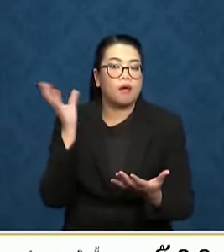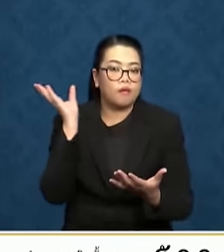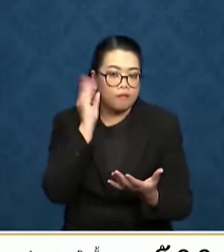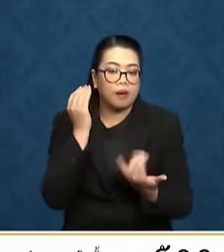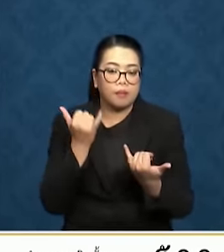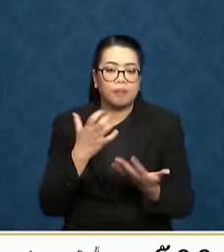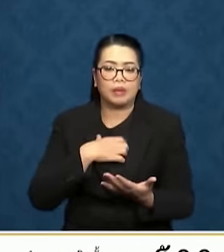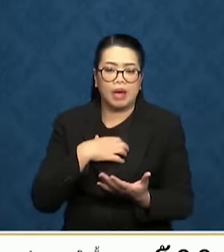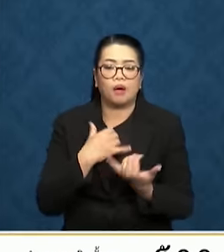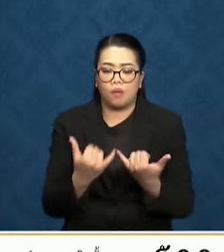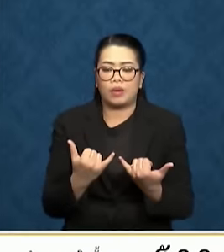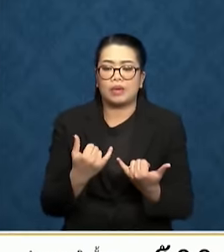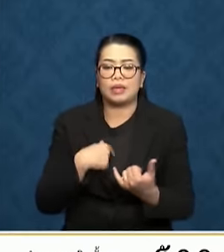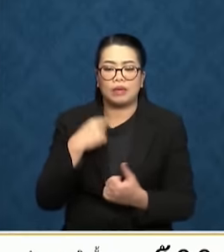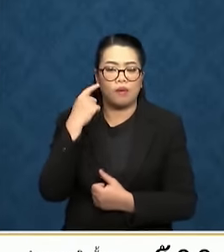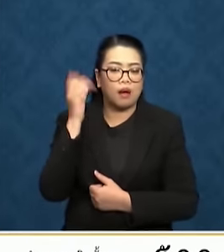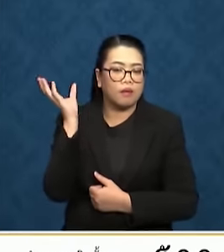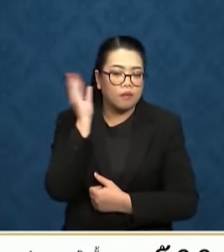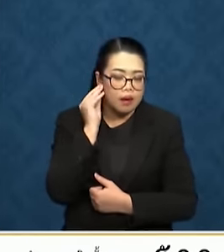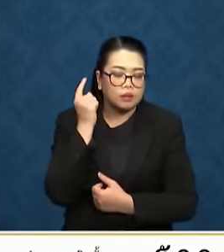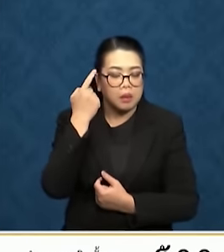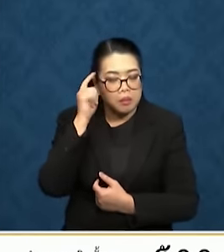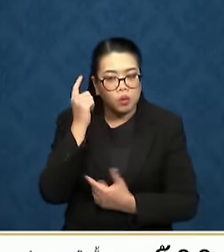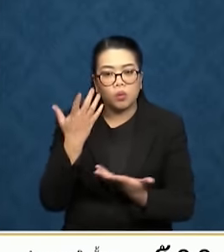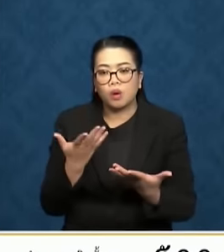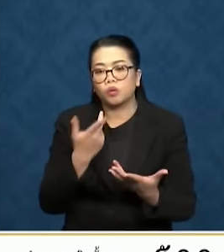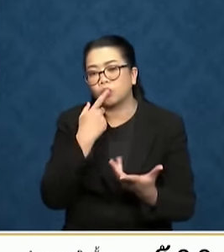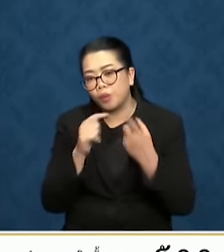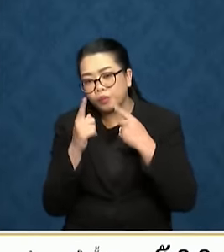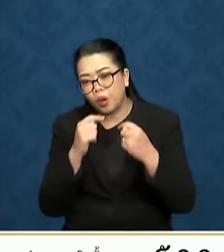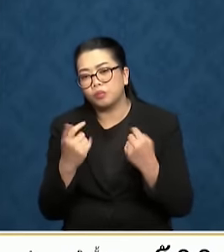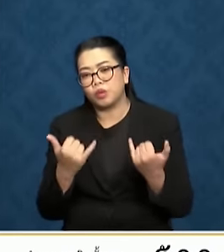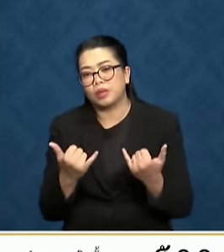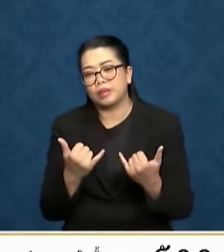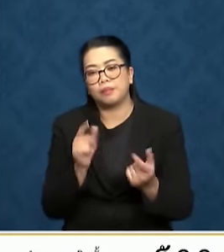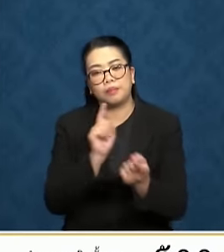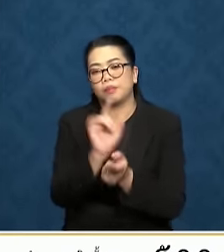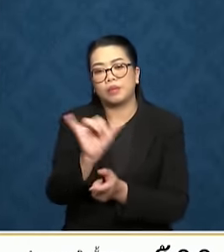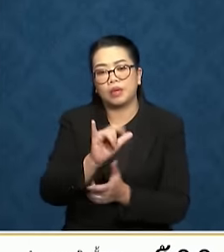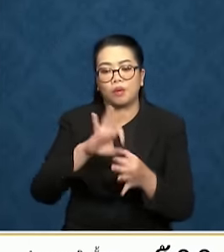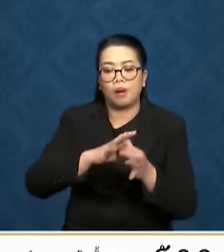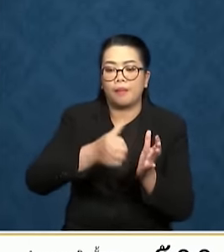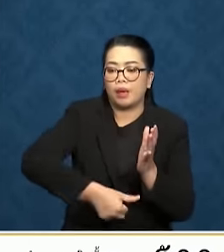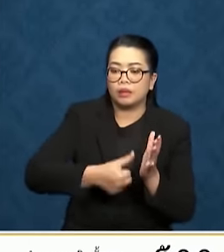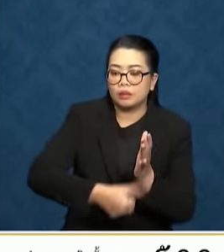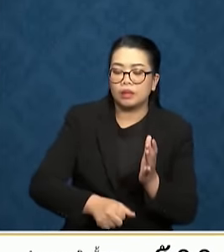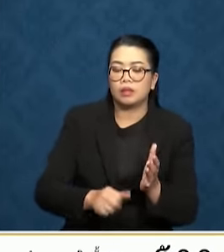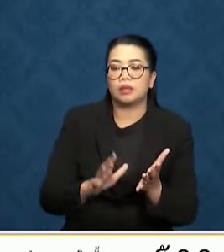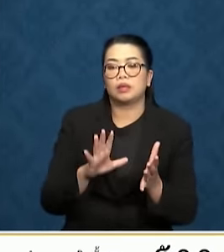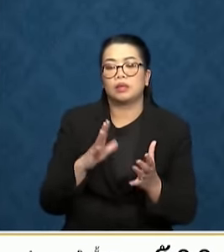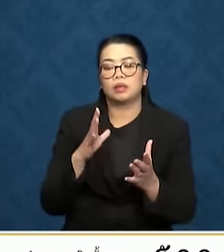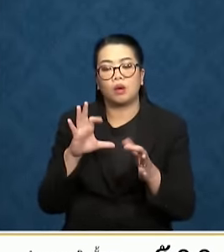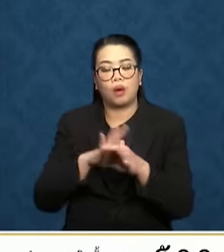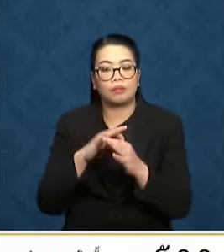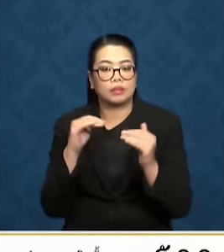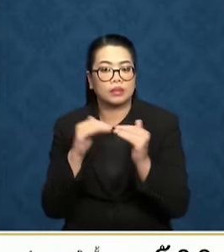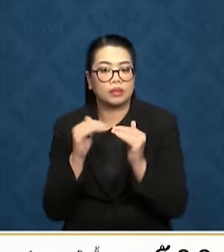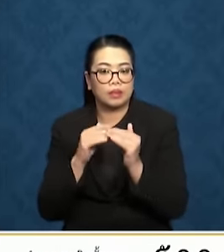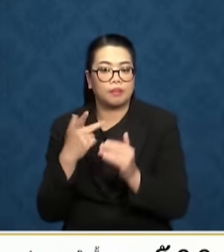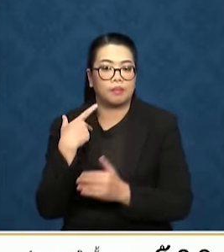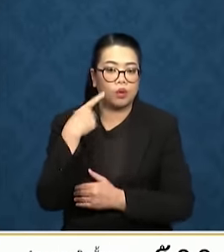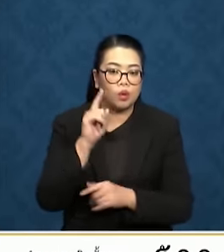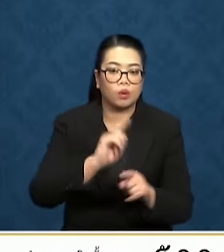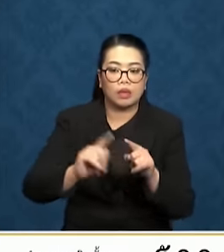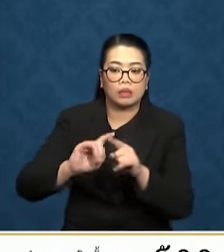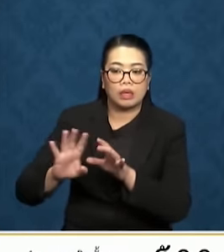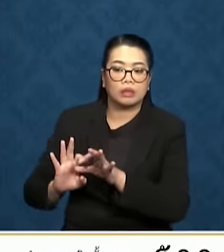หวังว่าจะได้ฟังในสภาแห่งนี้ครับแต่ว่ามันยังไม่มีสิ่งที่เกิดขึ้นนะครับเรื่องของภาษีบาปเรื่องเกี่ยวกับสิทธิประโยชน์ทางภาษีที่อาจจะไม่